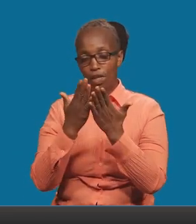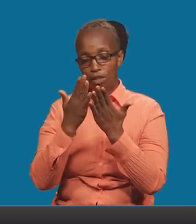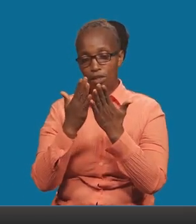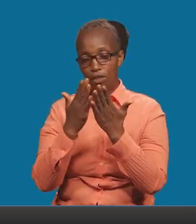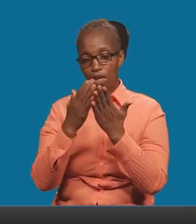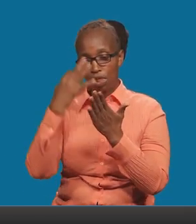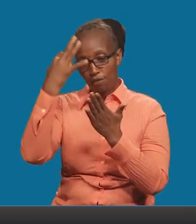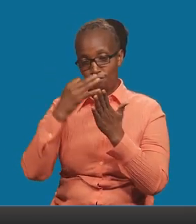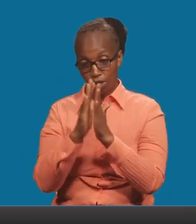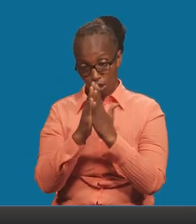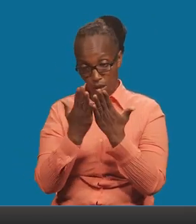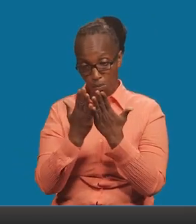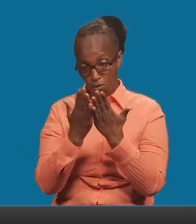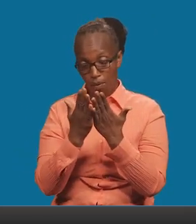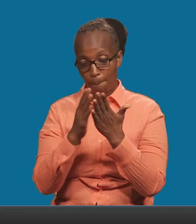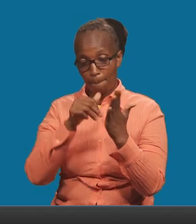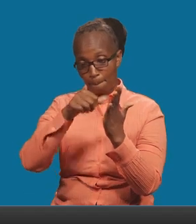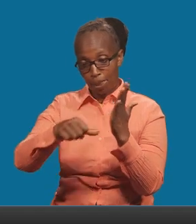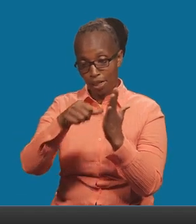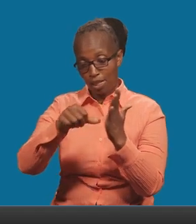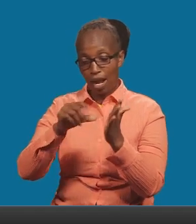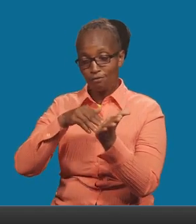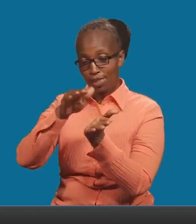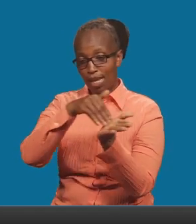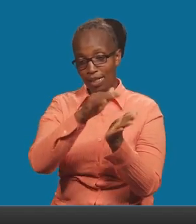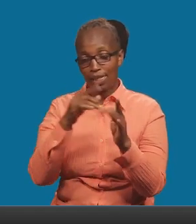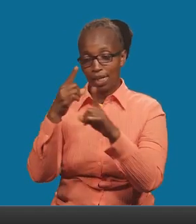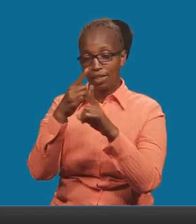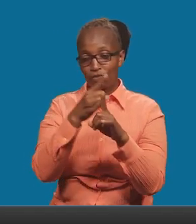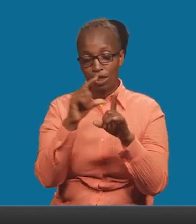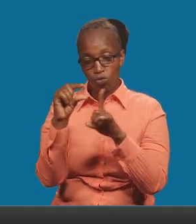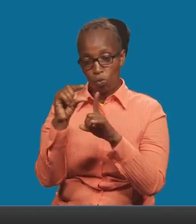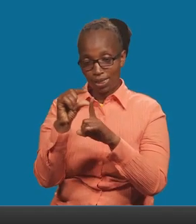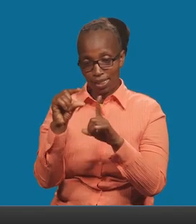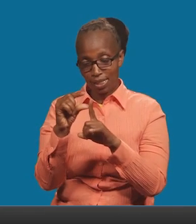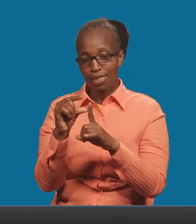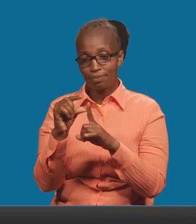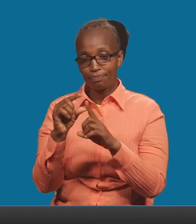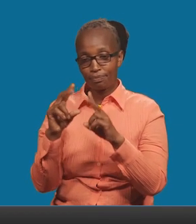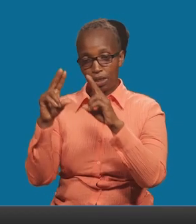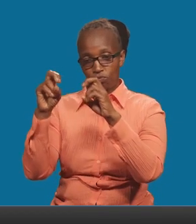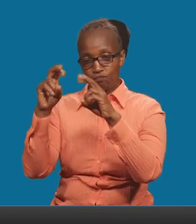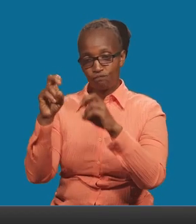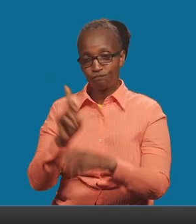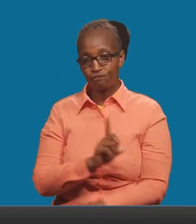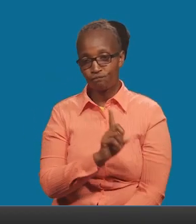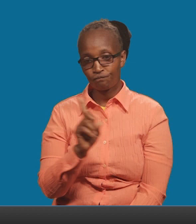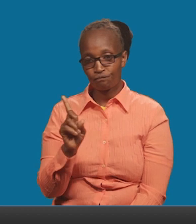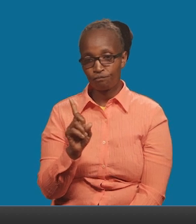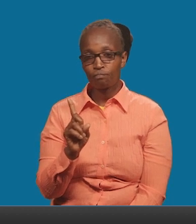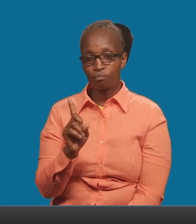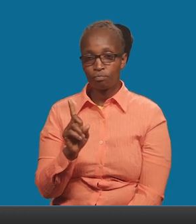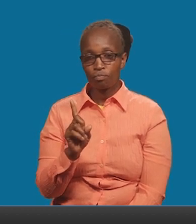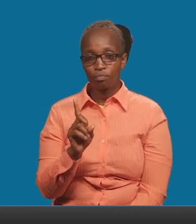mwenda zake, sehemu ya ujumbe wake ikisoma na nikinukuu: Mukami Kimathi pia alikuwa mzalendo